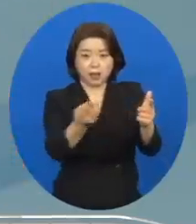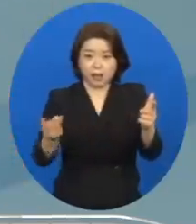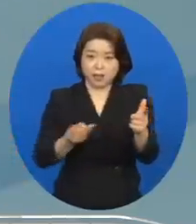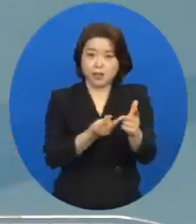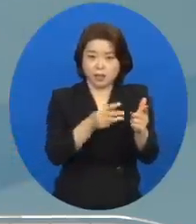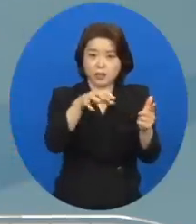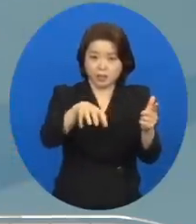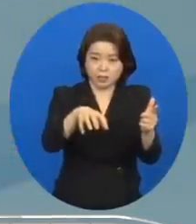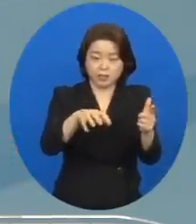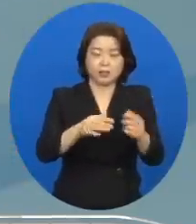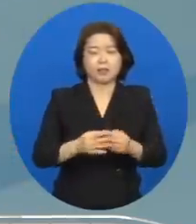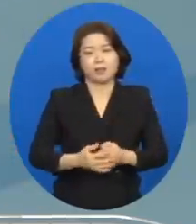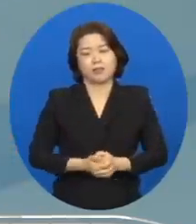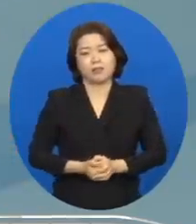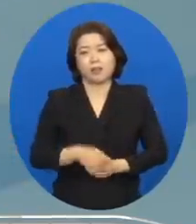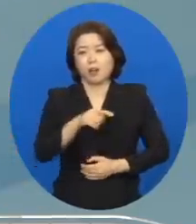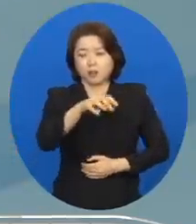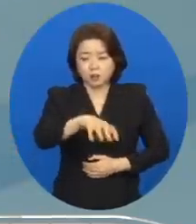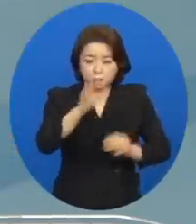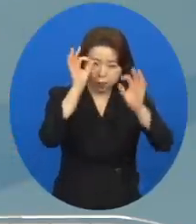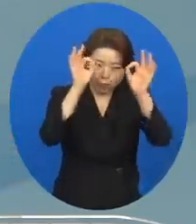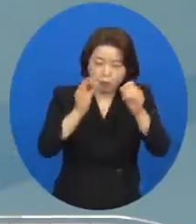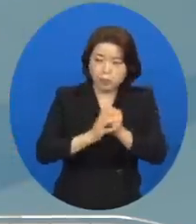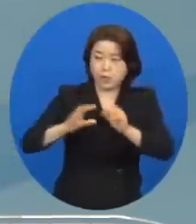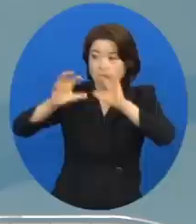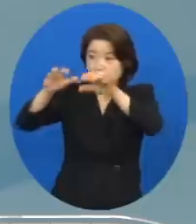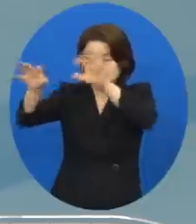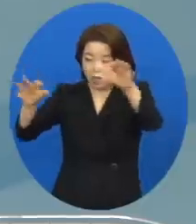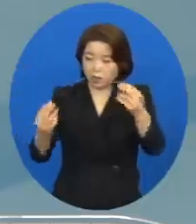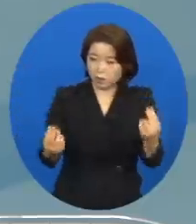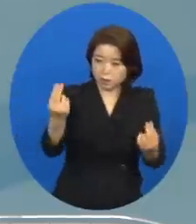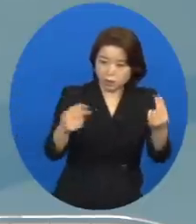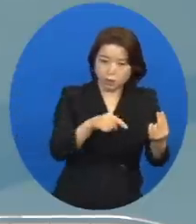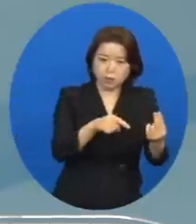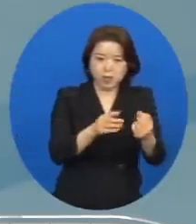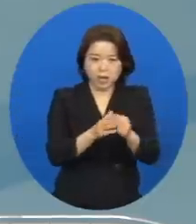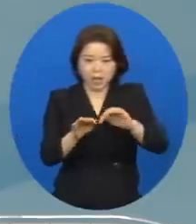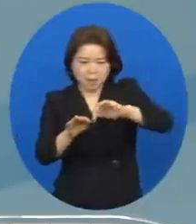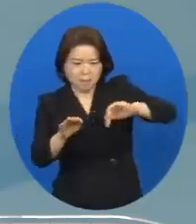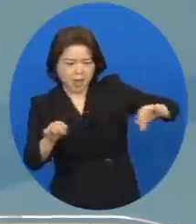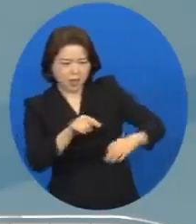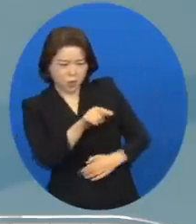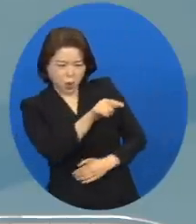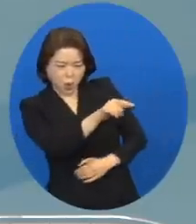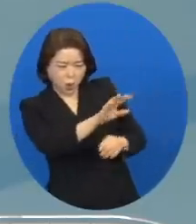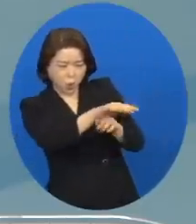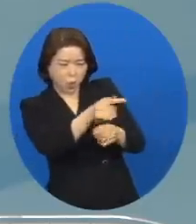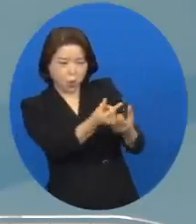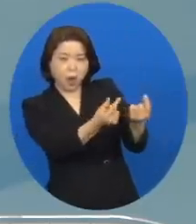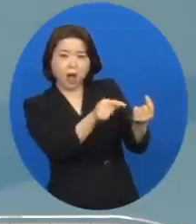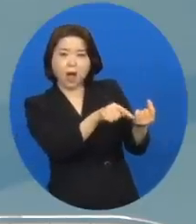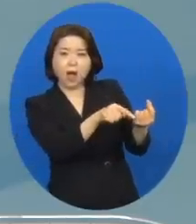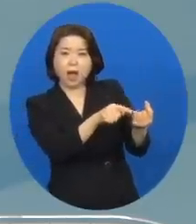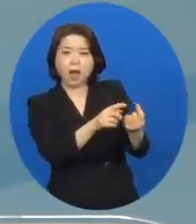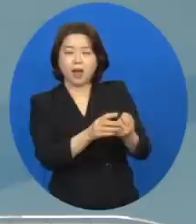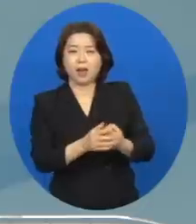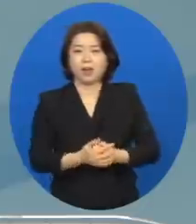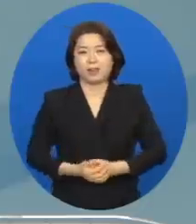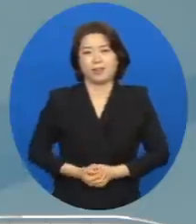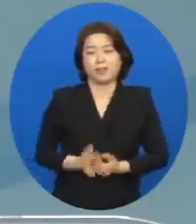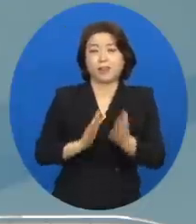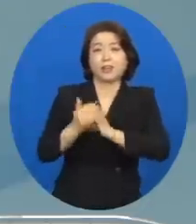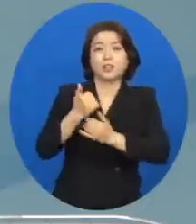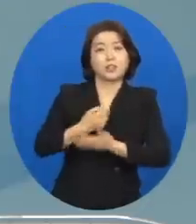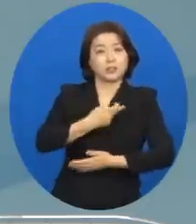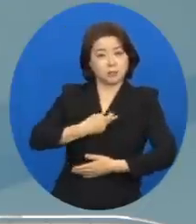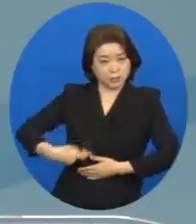세계에 비추어 보면 정말 변방 중의 변방입니다. 예수님의 제자들은